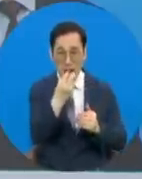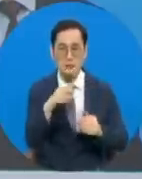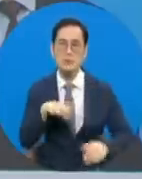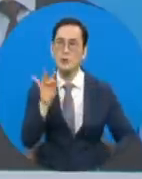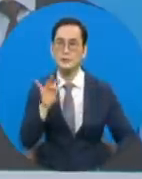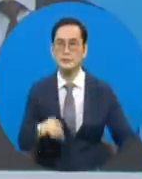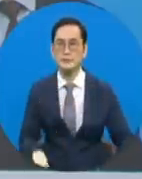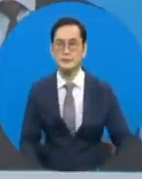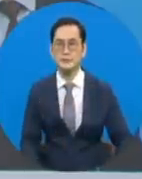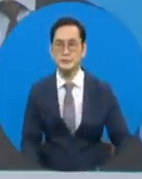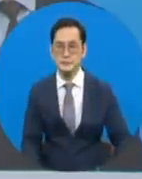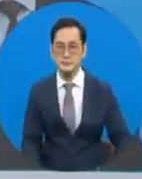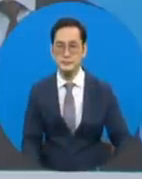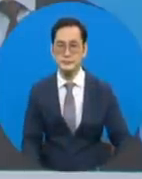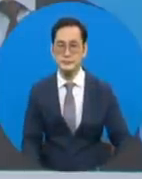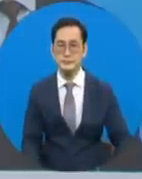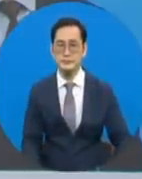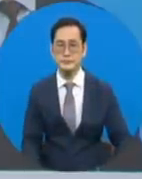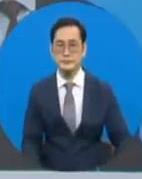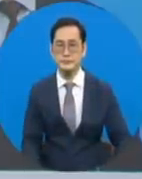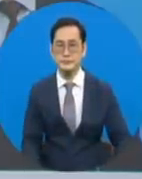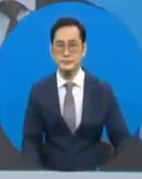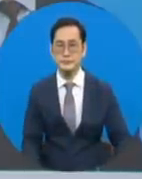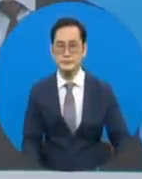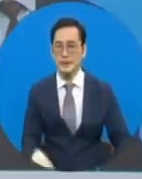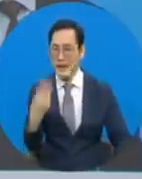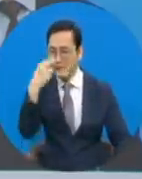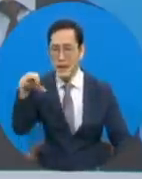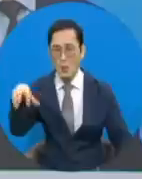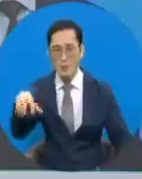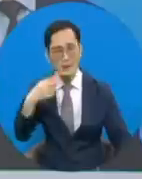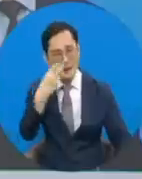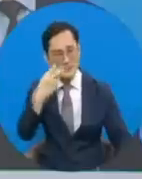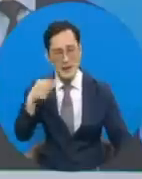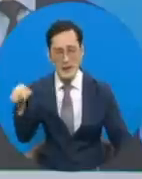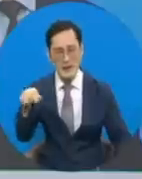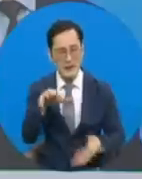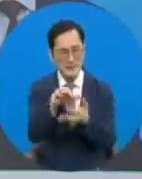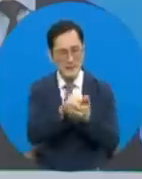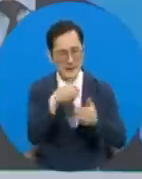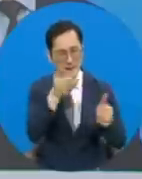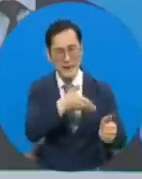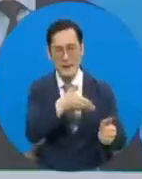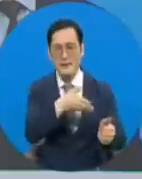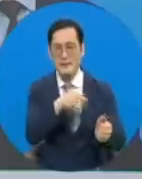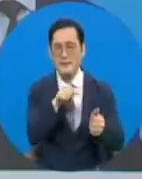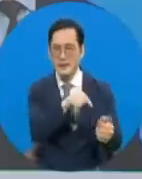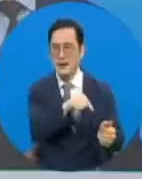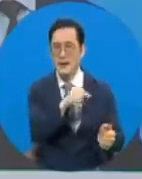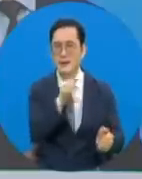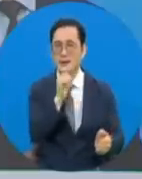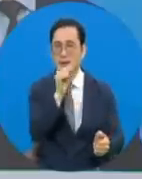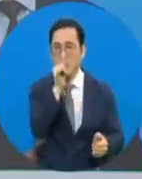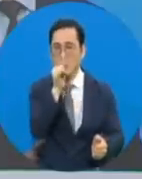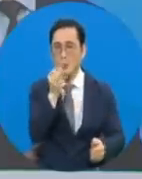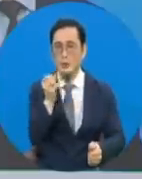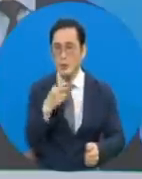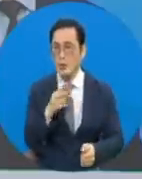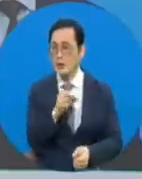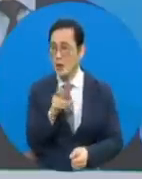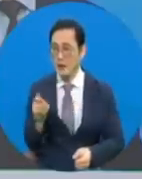여권은 선관위의 감사원 감사를 수용하라는 압박도 이어가고 있습니다. 그리고 여야는 국회에